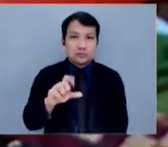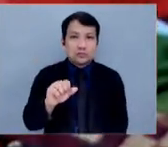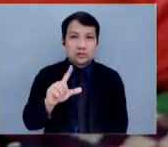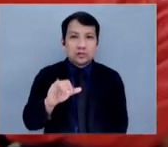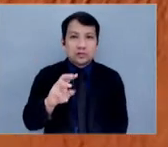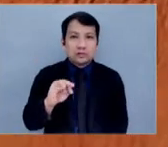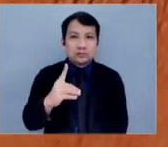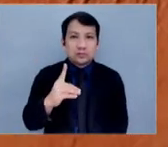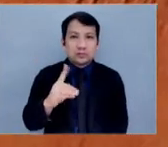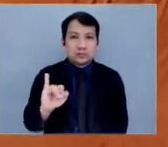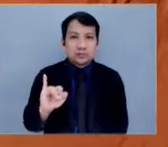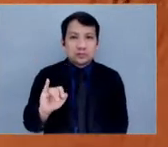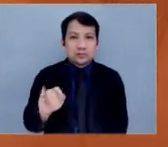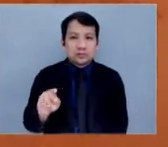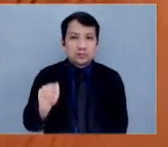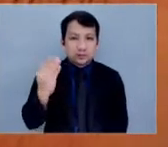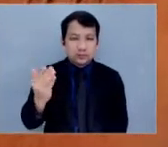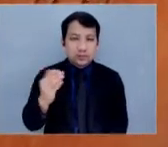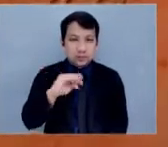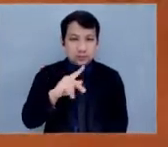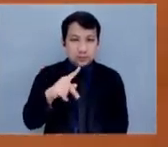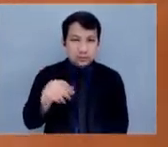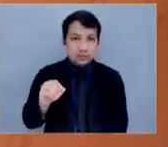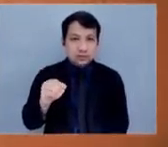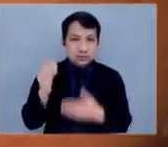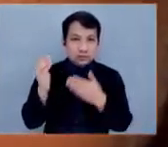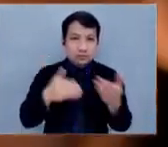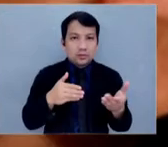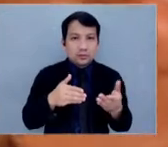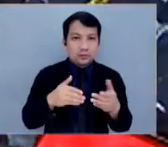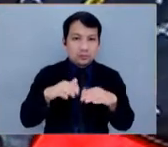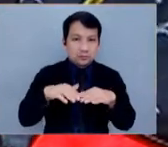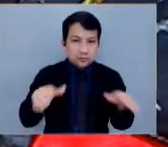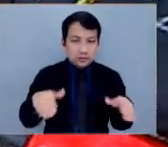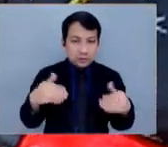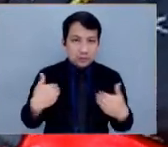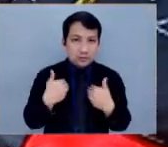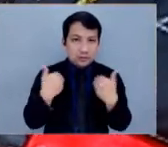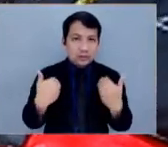Nadapa pa ang kanyang apo habang inililikas ang nakababata nitong kapatid.